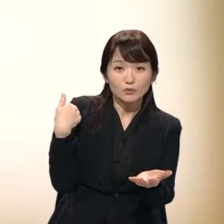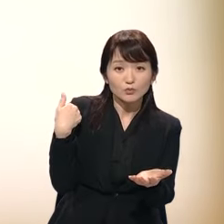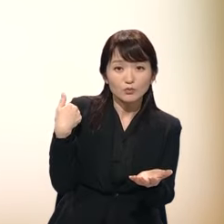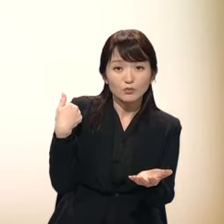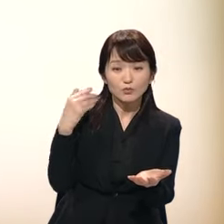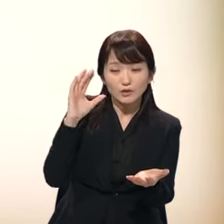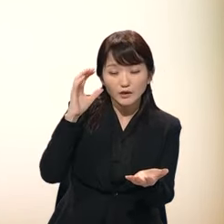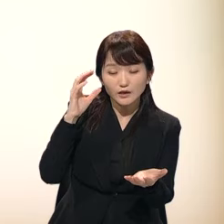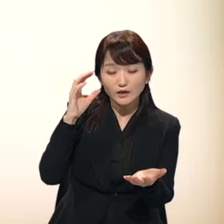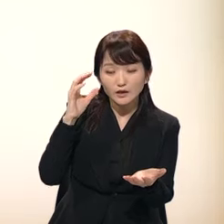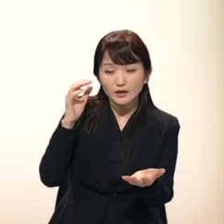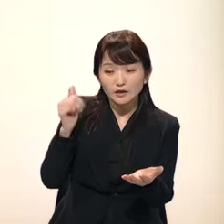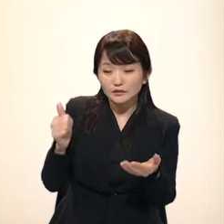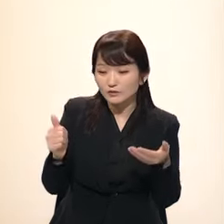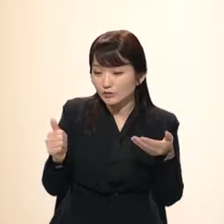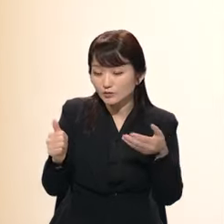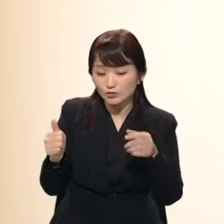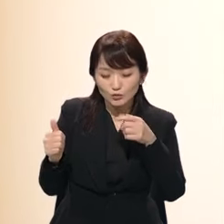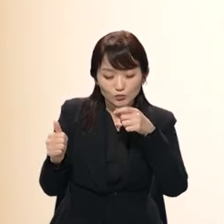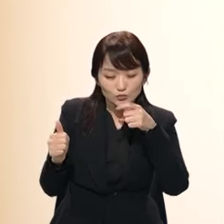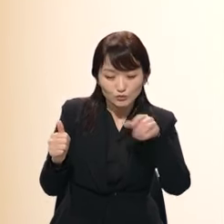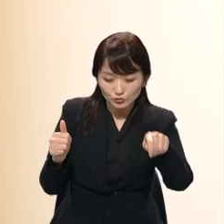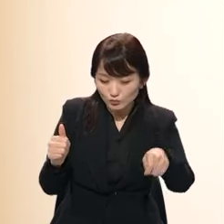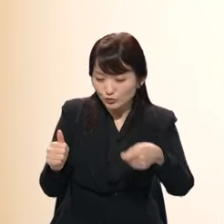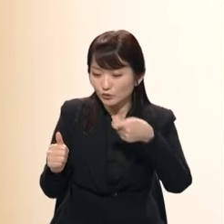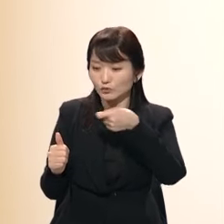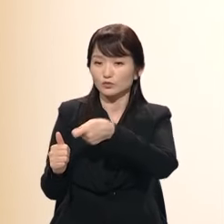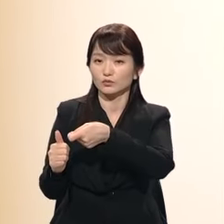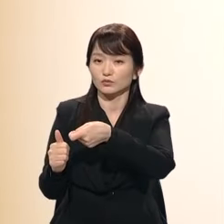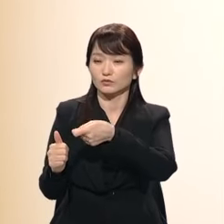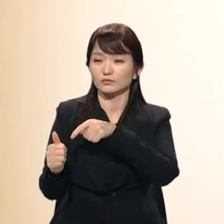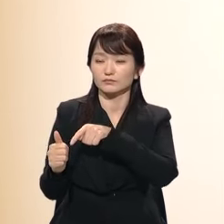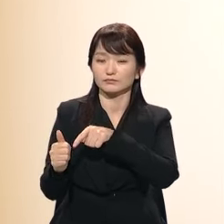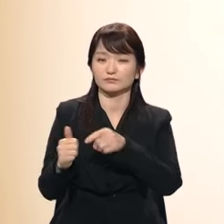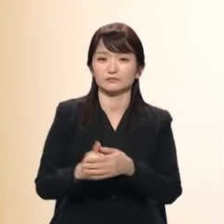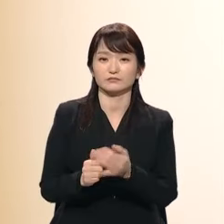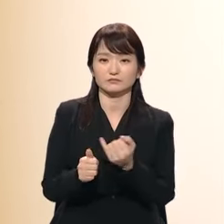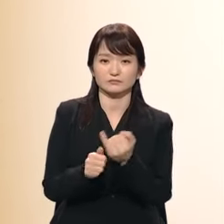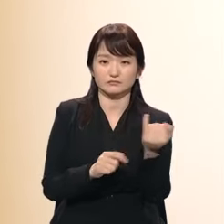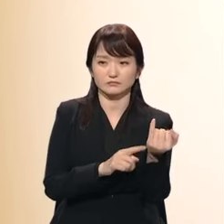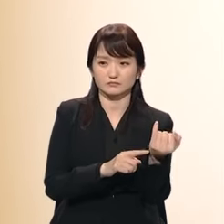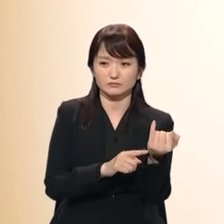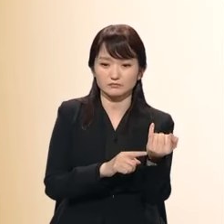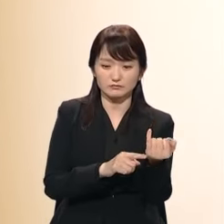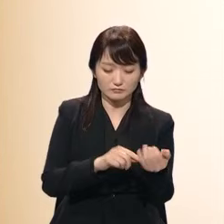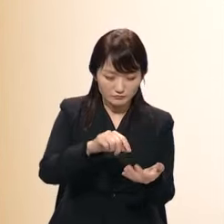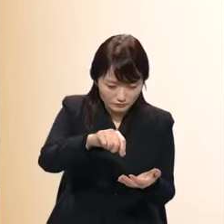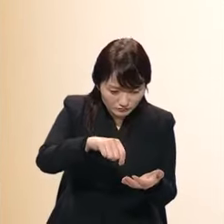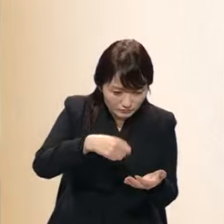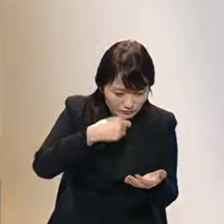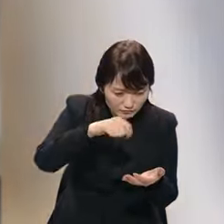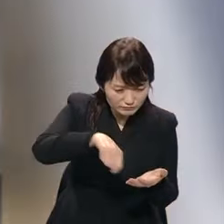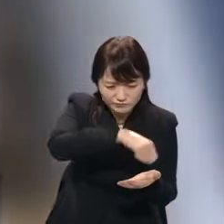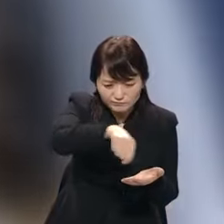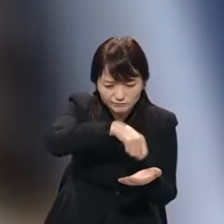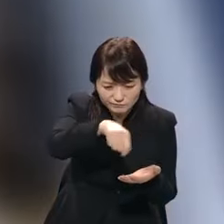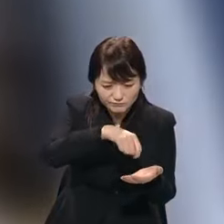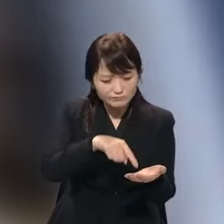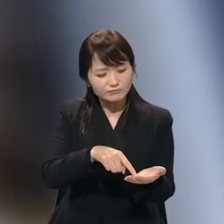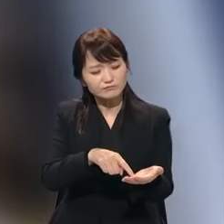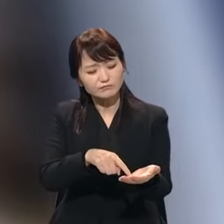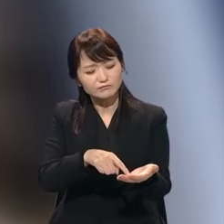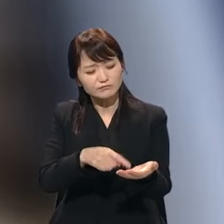아이한테 먹였다는 거예요, 국물을. 그러고 나서 이제 그 배우자분이 이렇게 드시려고 막 휘휘 젓다 보니까 저게